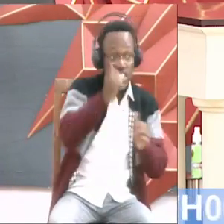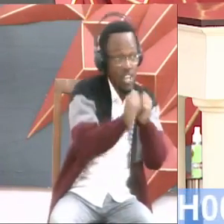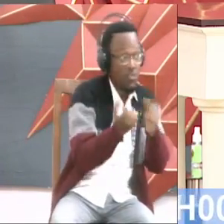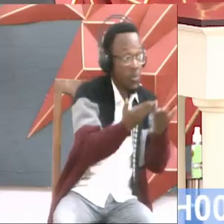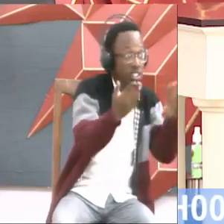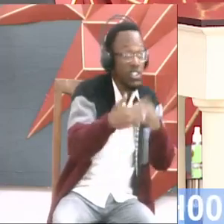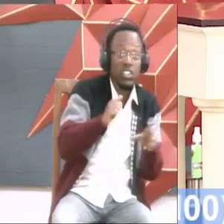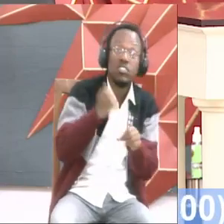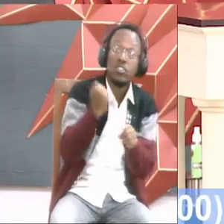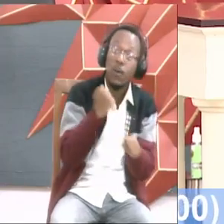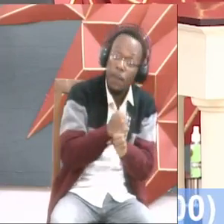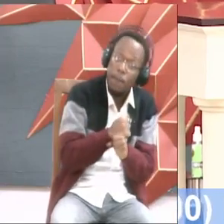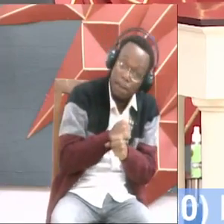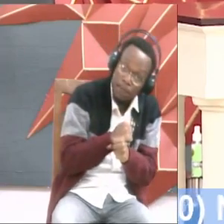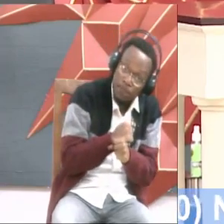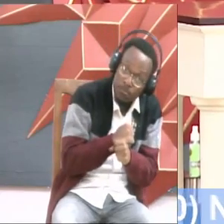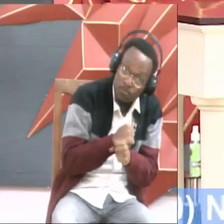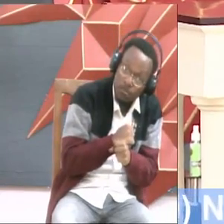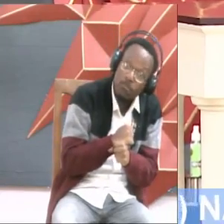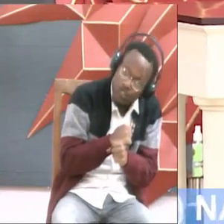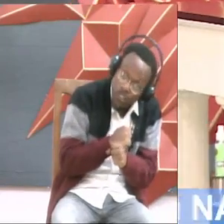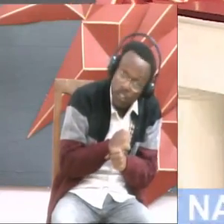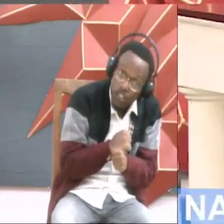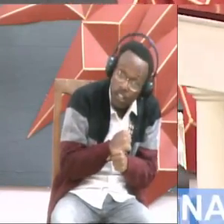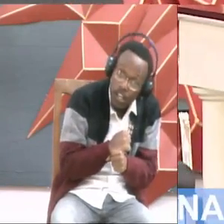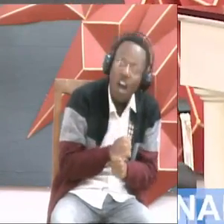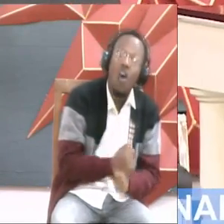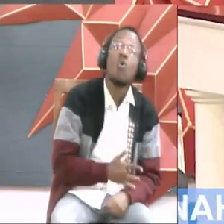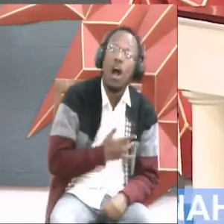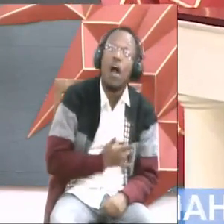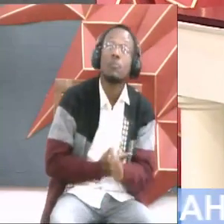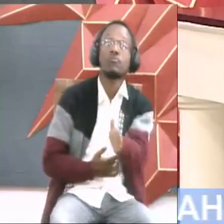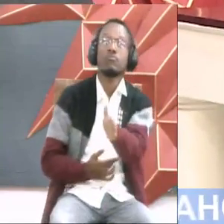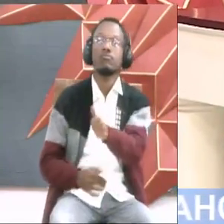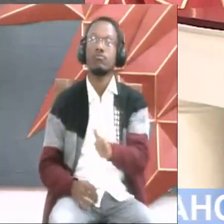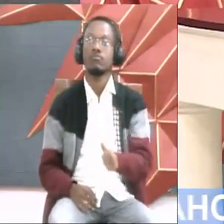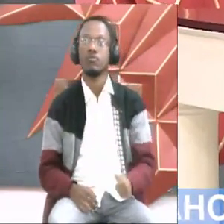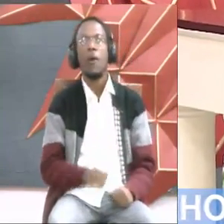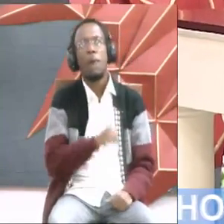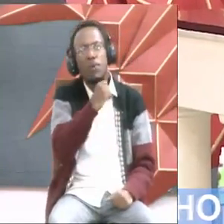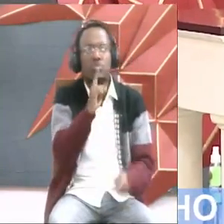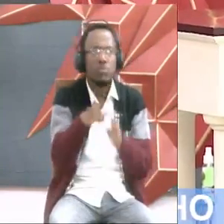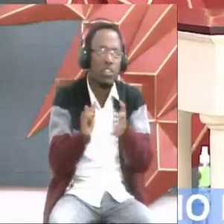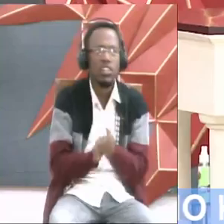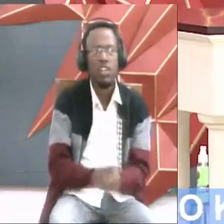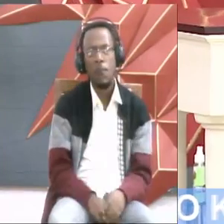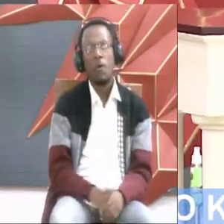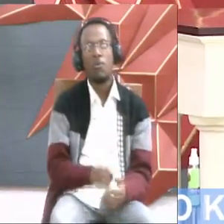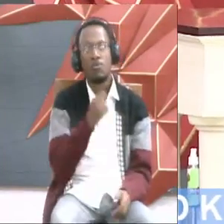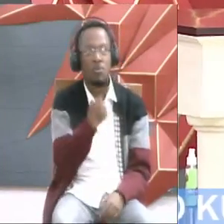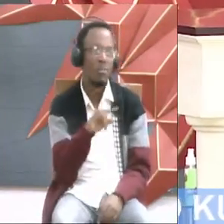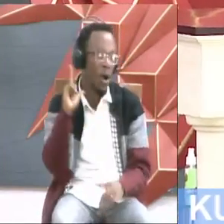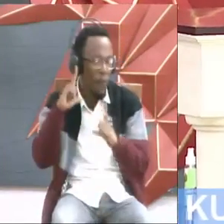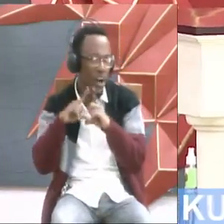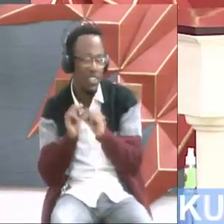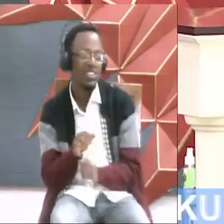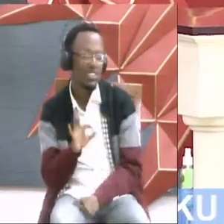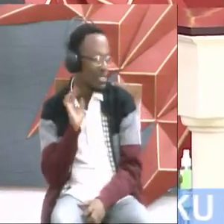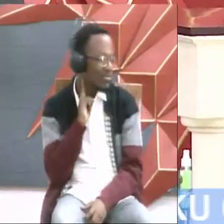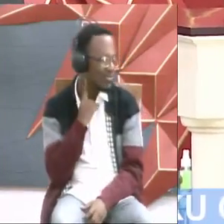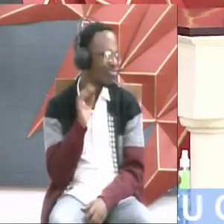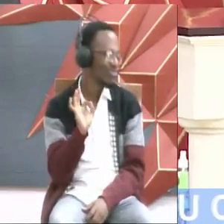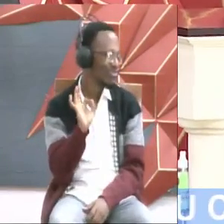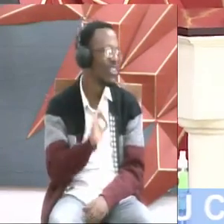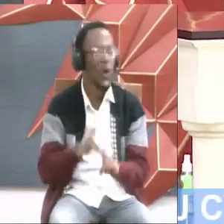yokora ko akumva ko abifite. Si ibintu byo kuvuga ngo batubwiye byari biryoshye duca turataha